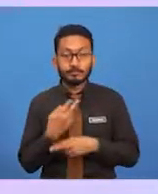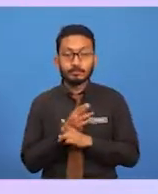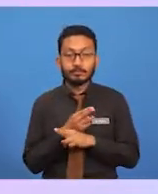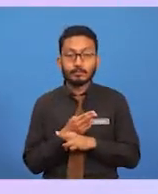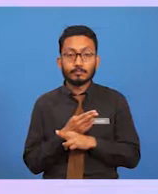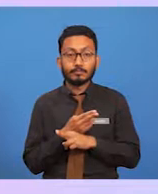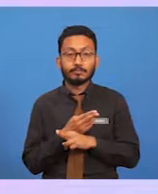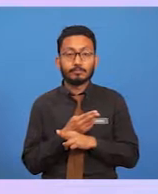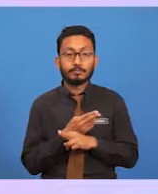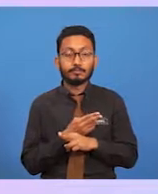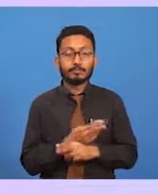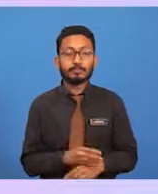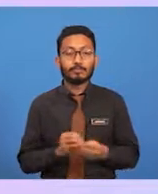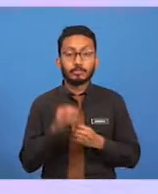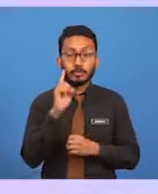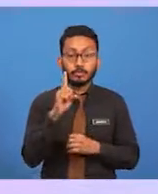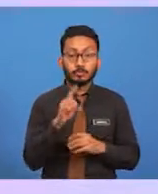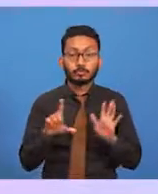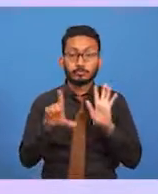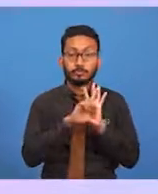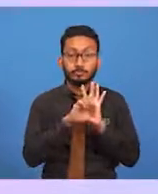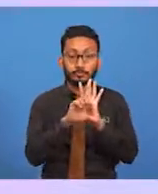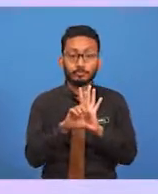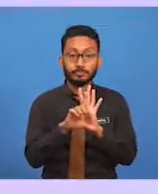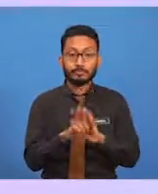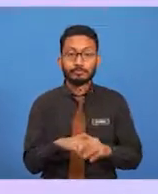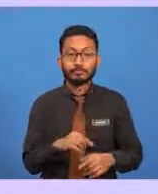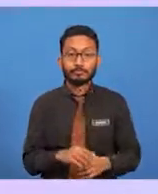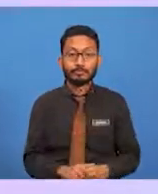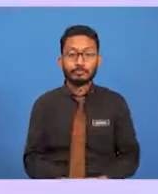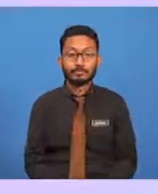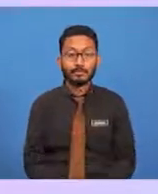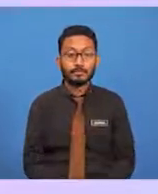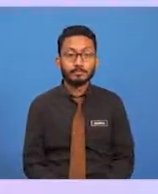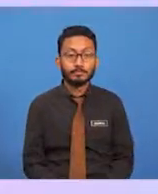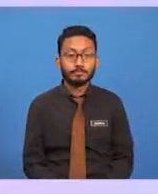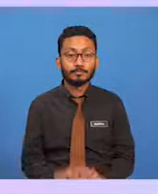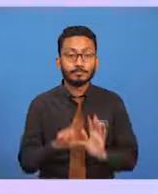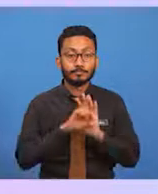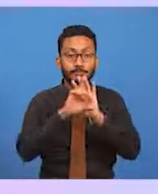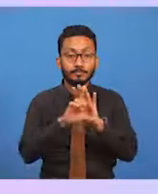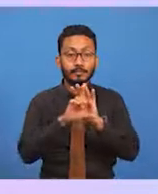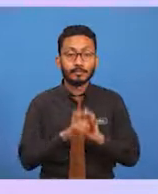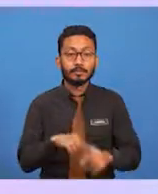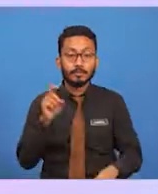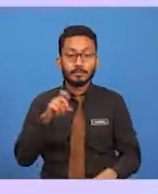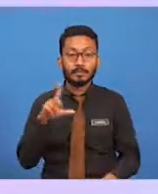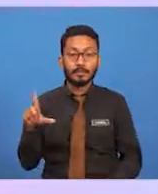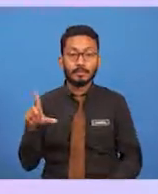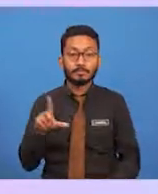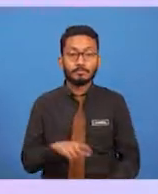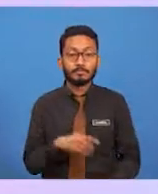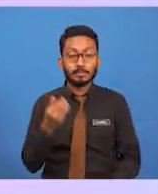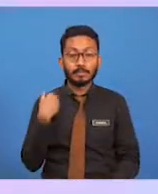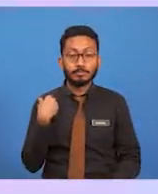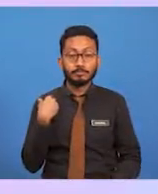rekaan korporat, terdapatnya logo atau simbol. Logo ini mestilah